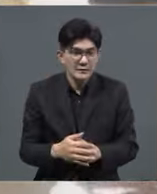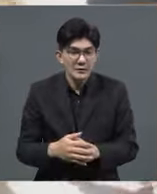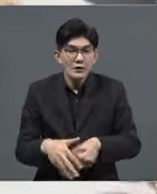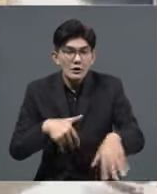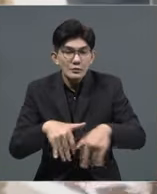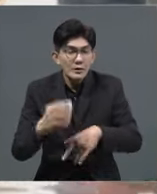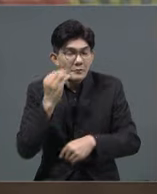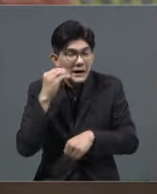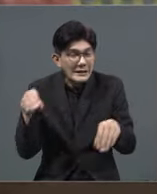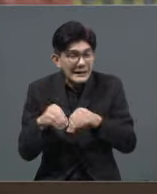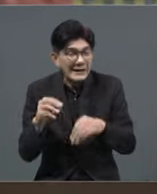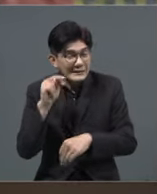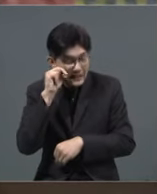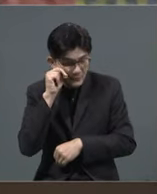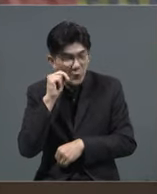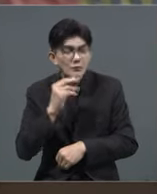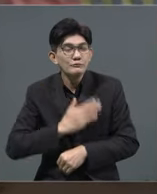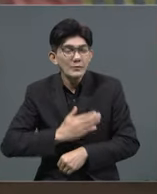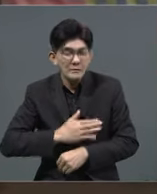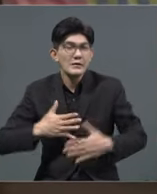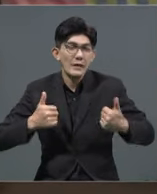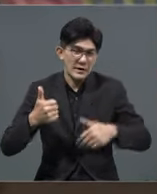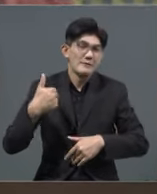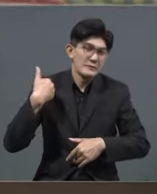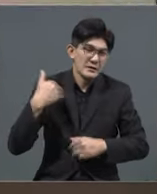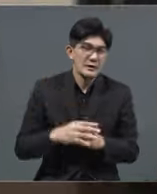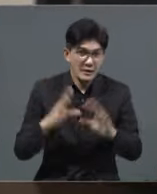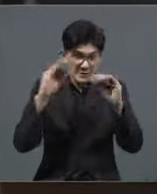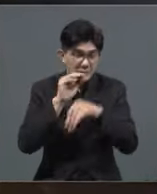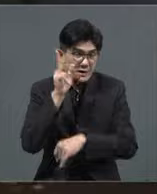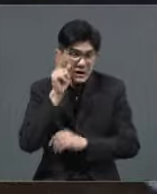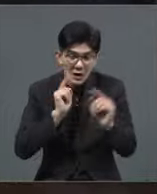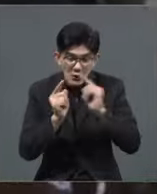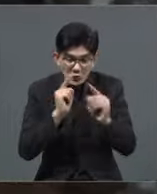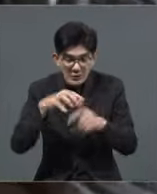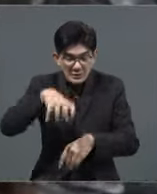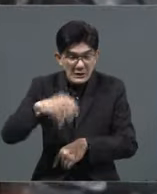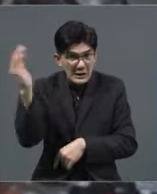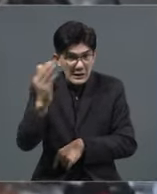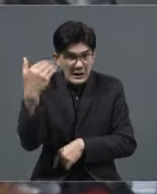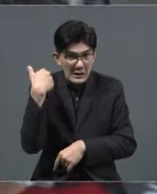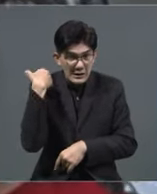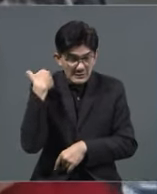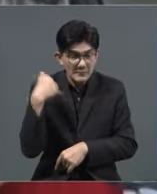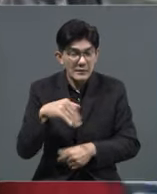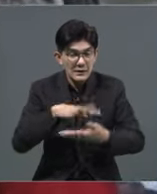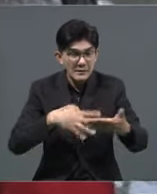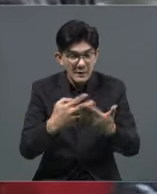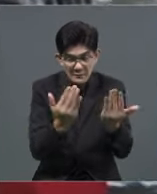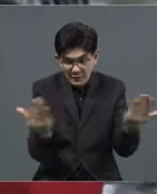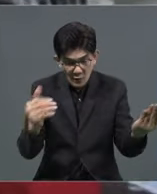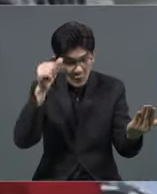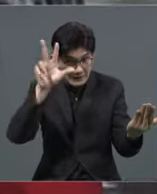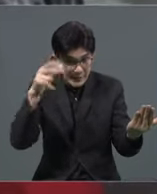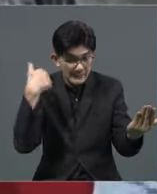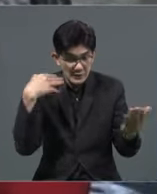งในจุดนี้นะครับ ครับเมื่อวานนี้ที่ในข่าวค่ำเราพูดคุยกับทางกรมอุตุเนี่ยท่านจะเทียบแผนที่ให้ดู3วันเลยจริงๆแล้ววันนี้เนี่ย